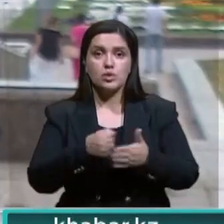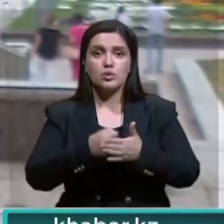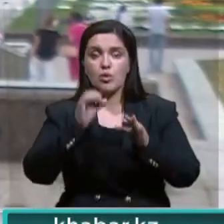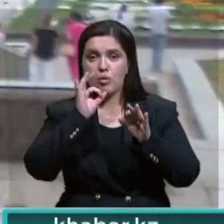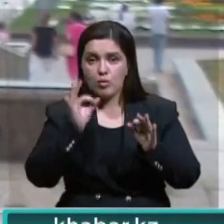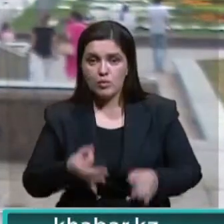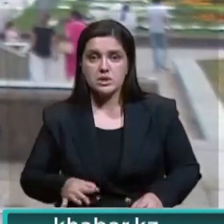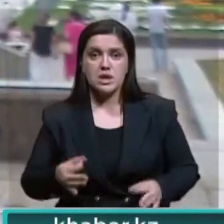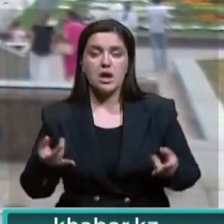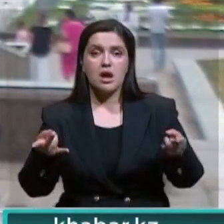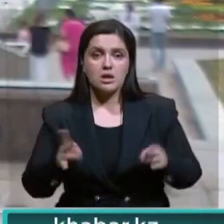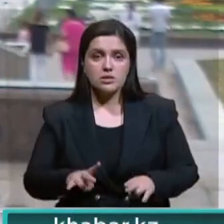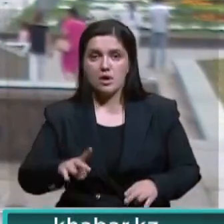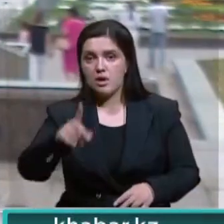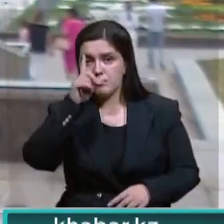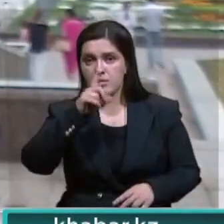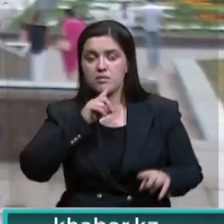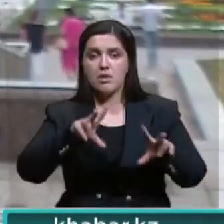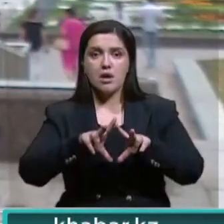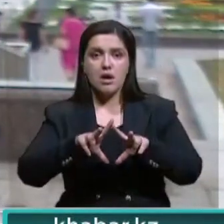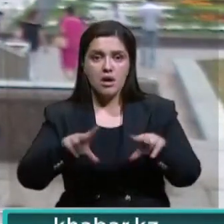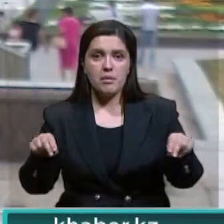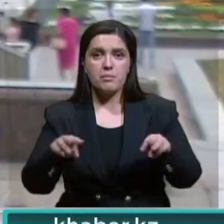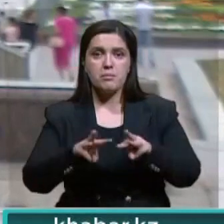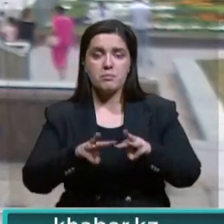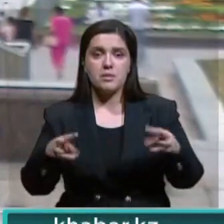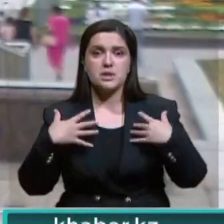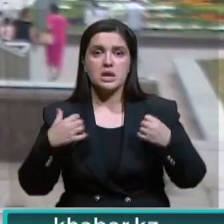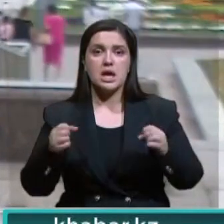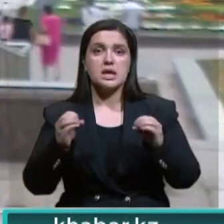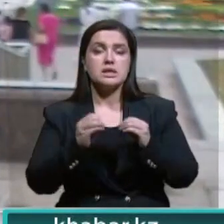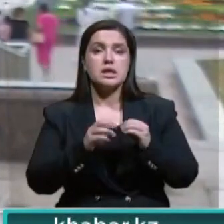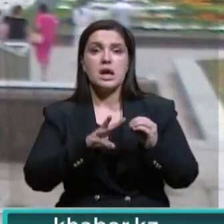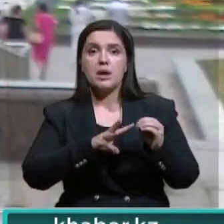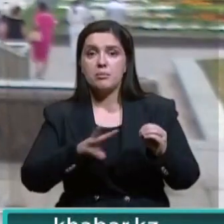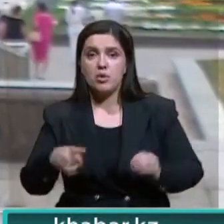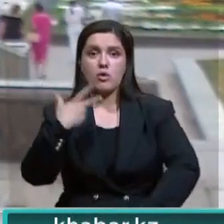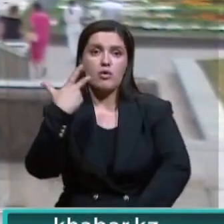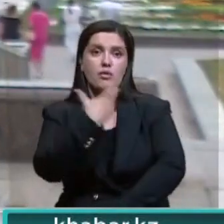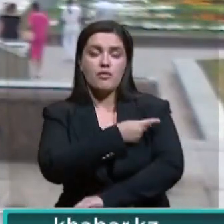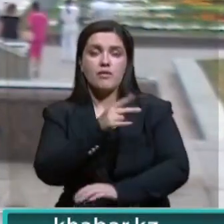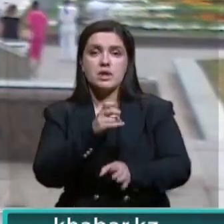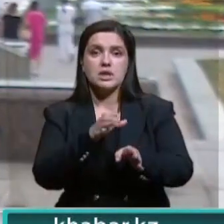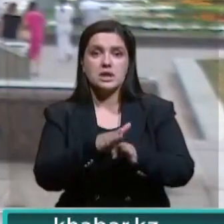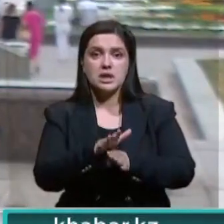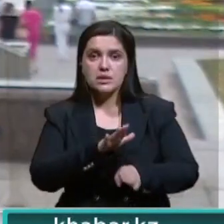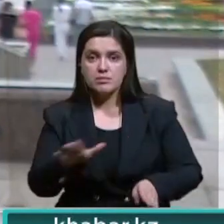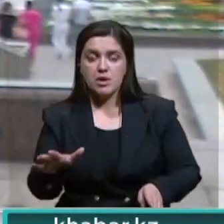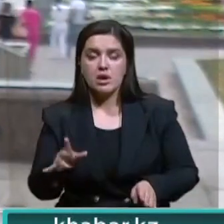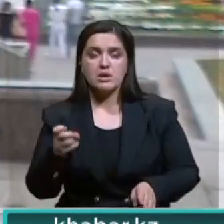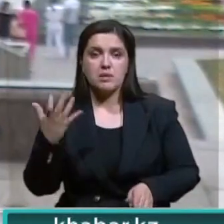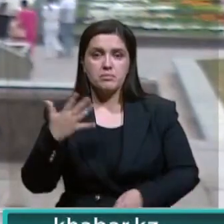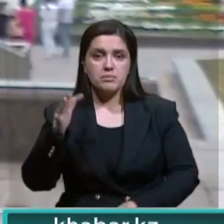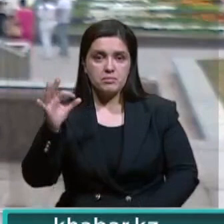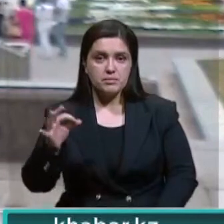остается чуть больше месяца, а обещанная Минздравом цифра в 10 миллионов вакцинированных не исполнена даже